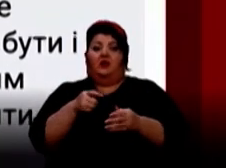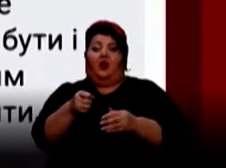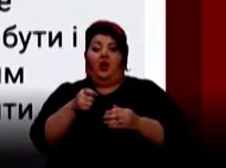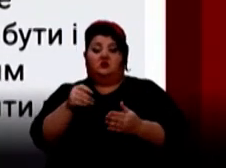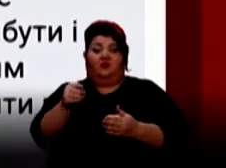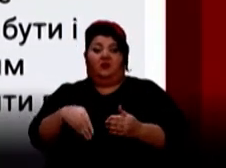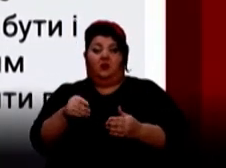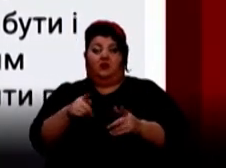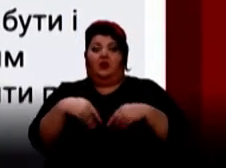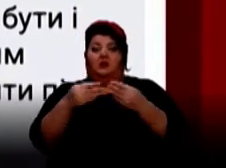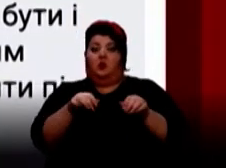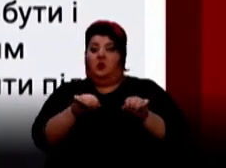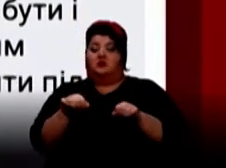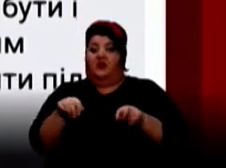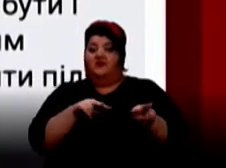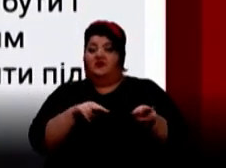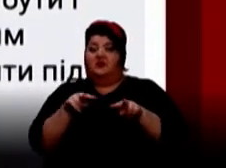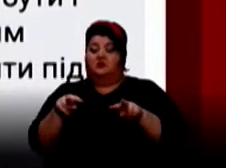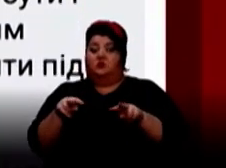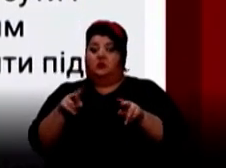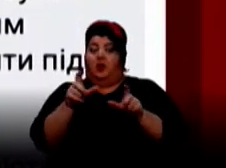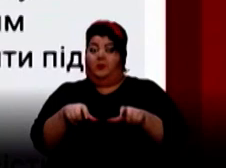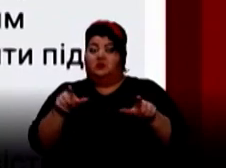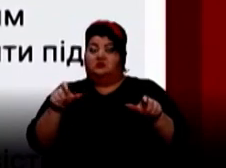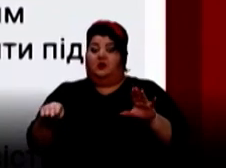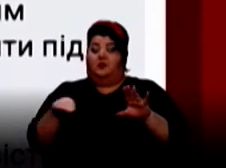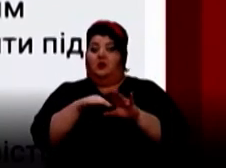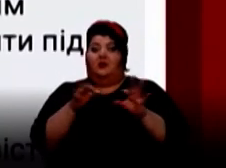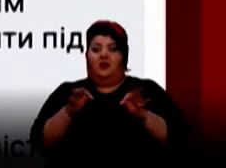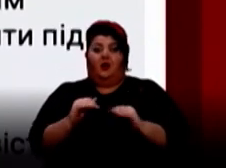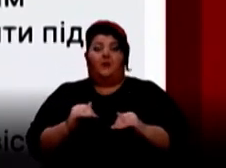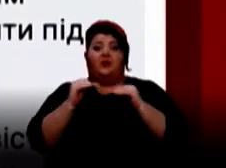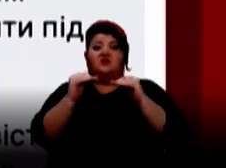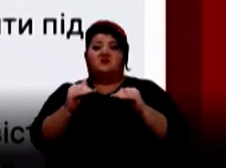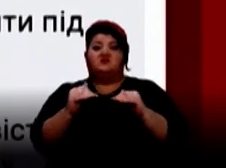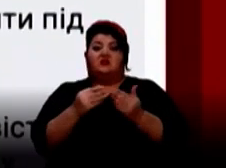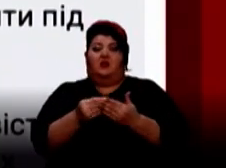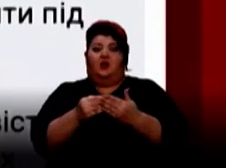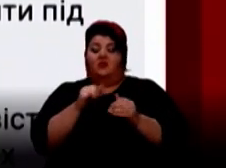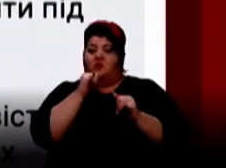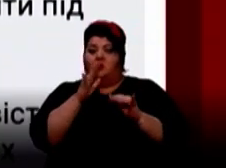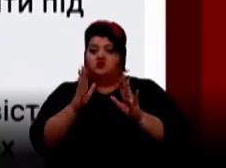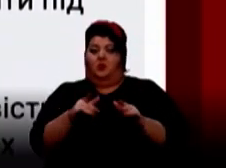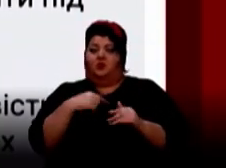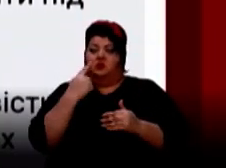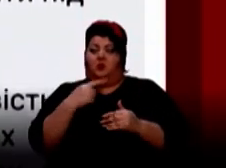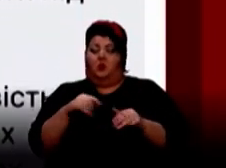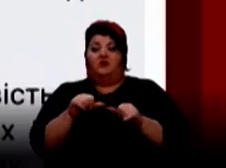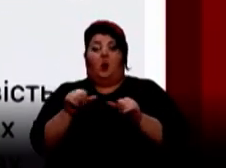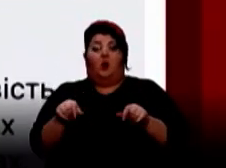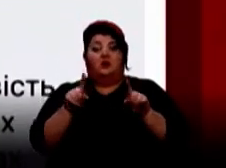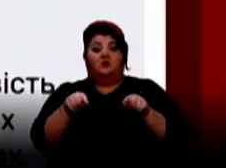дадуть можливість відслідковувати пасажирські потоки, про ніяке підвищення тарифів не може бути й мови. Окрім цього, відповідним